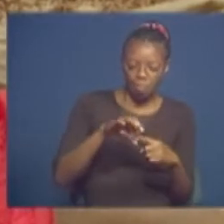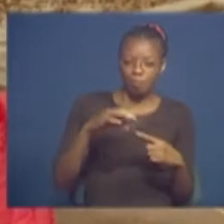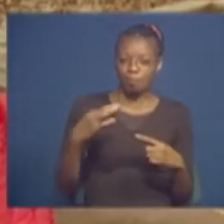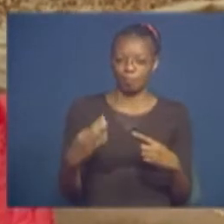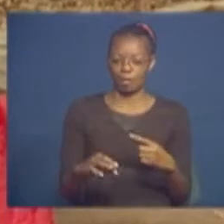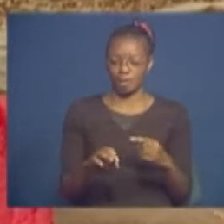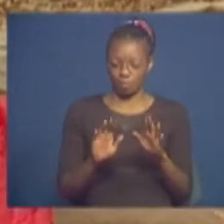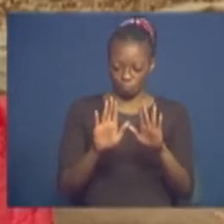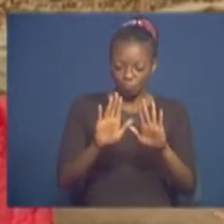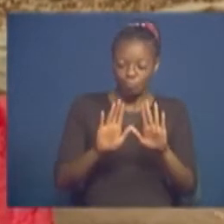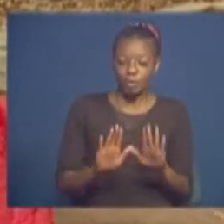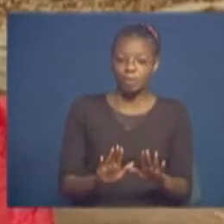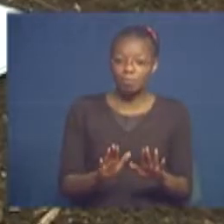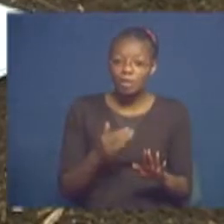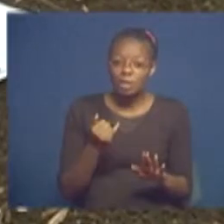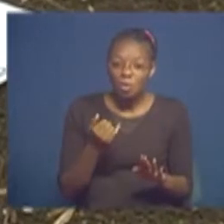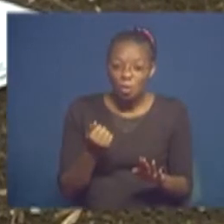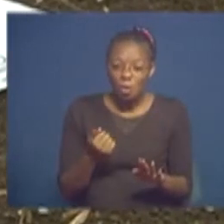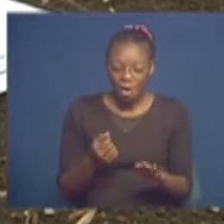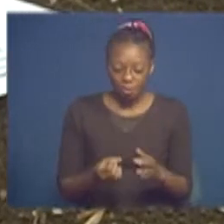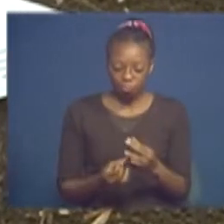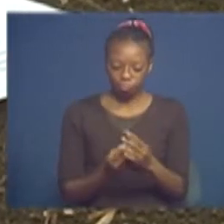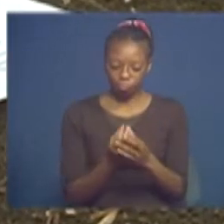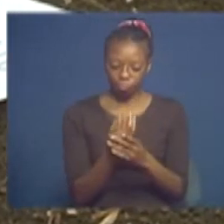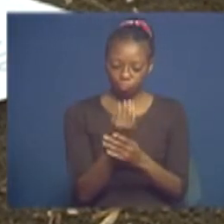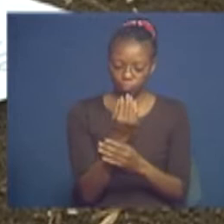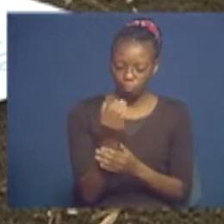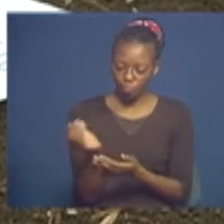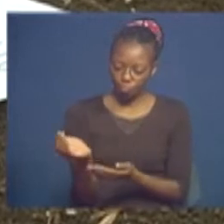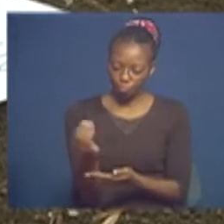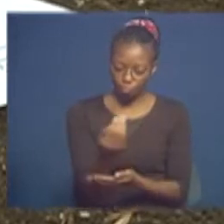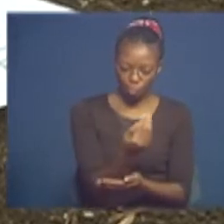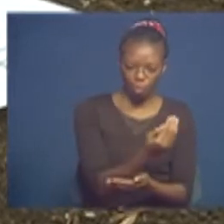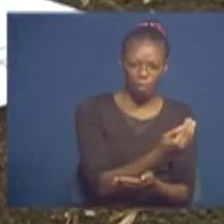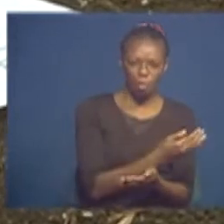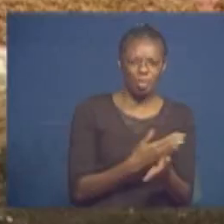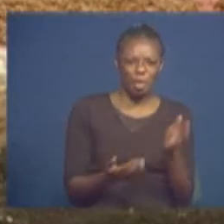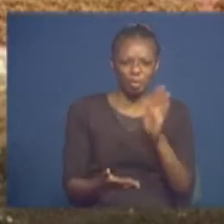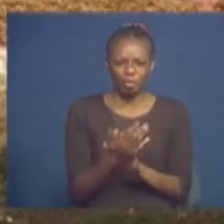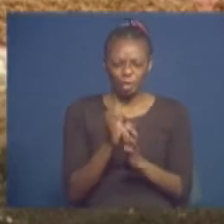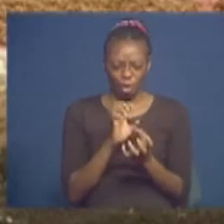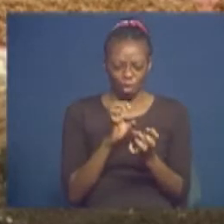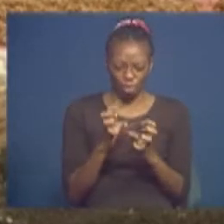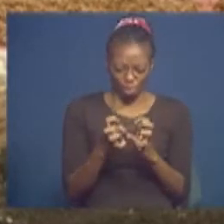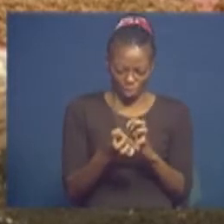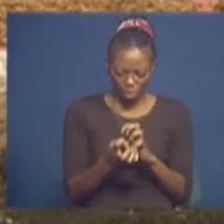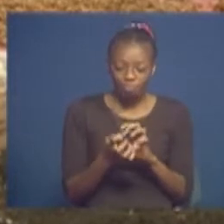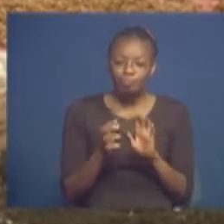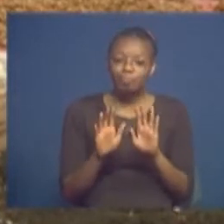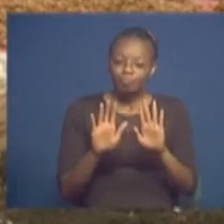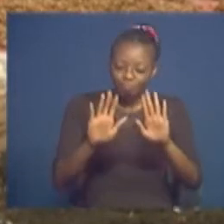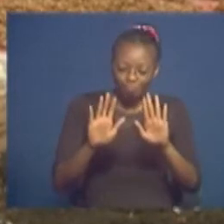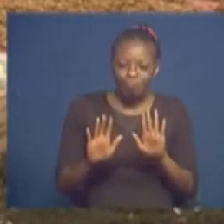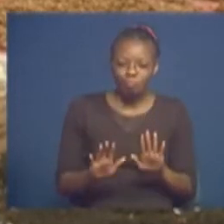ya kuvunwa, hivyo basi mkulima anahitaji kuwa mwangalifu. Mbolea ni kiungo chengine muhimu